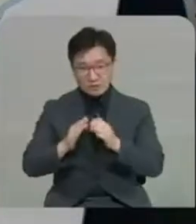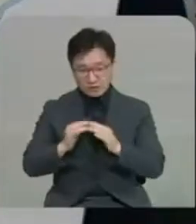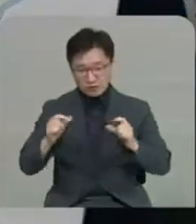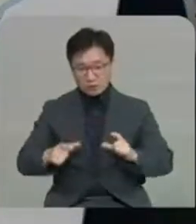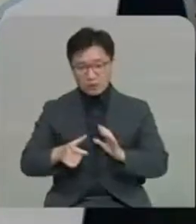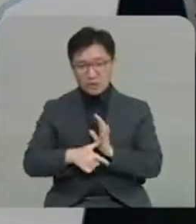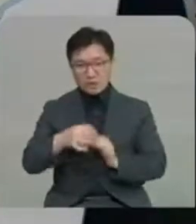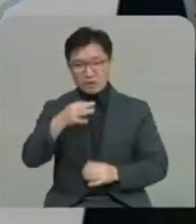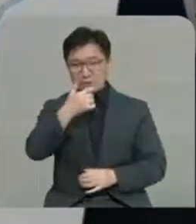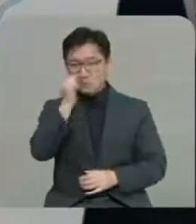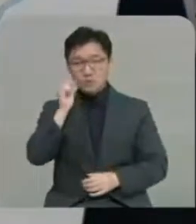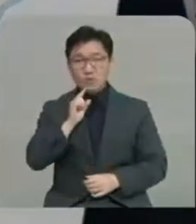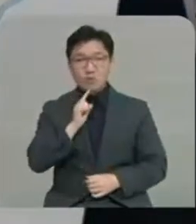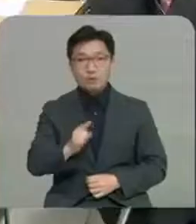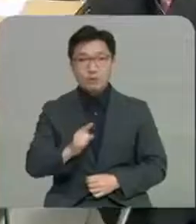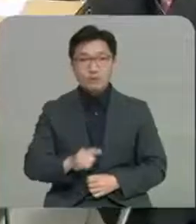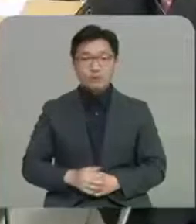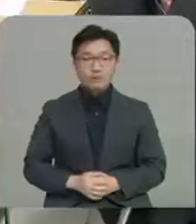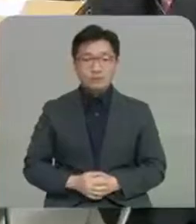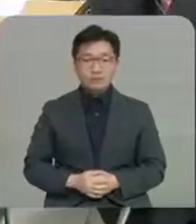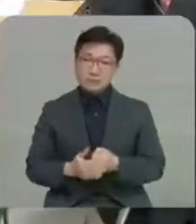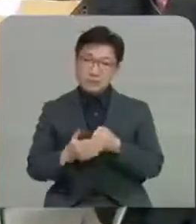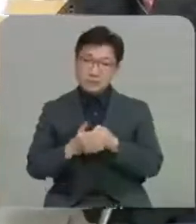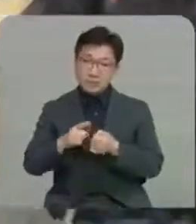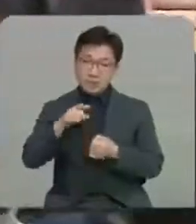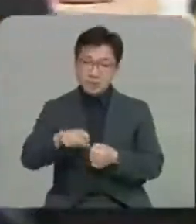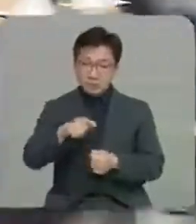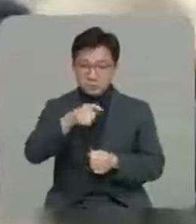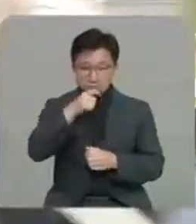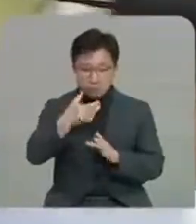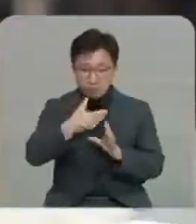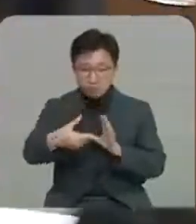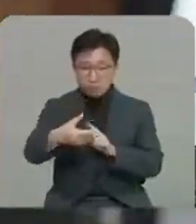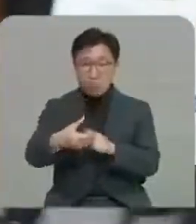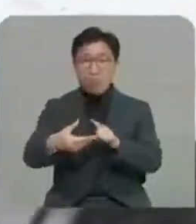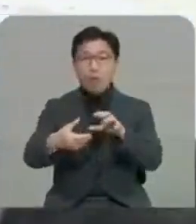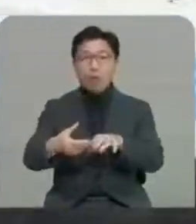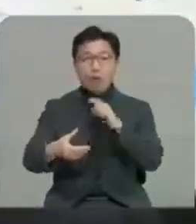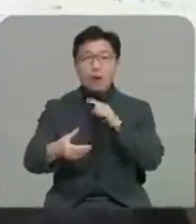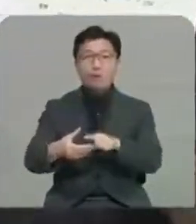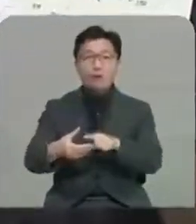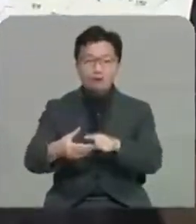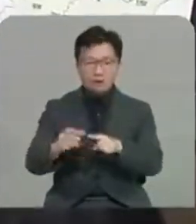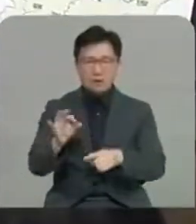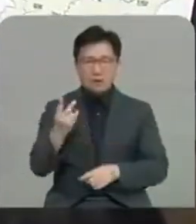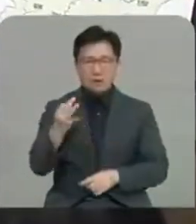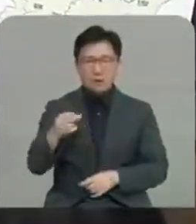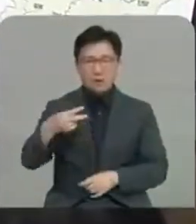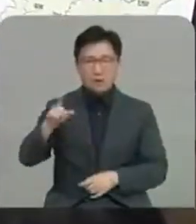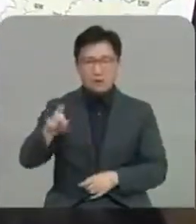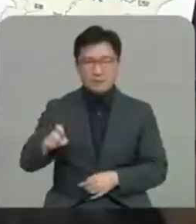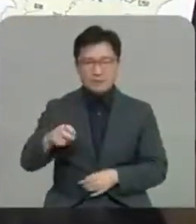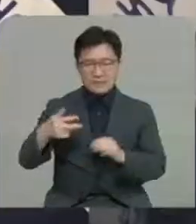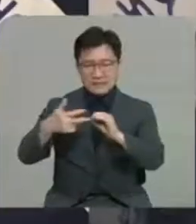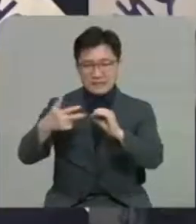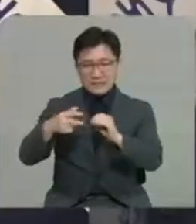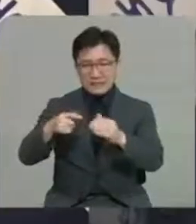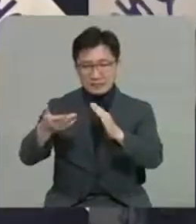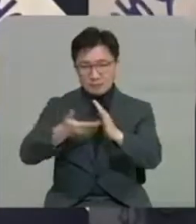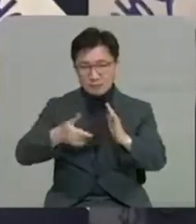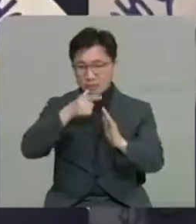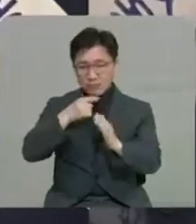충북 몫이 적다는 내용입니다 그러면서 공급량 추가 배분을 요구하며 용담댐을 거론합니다